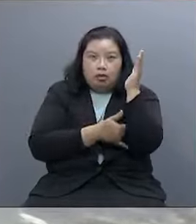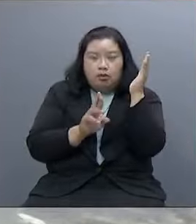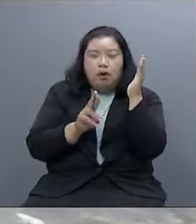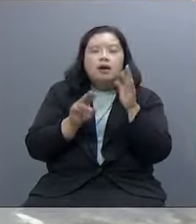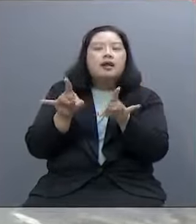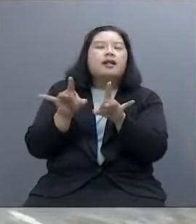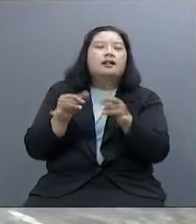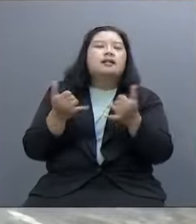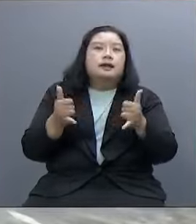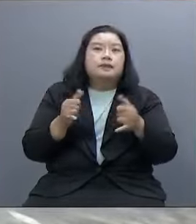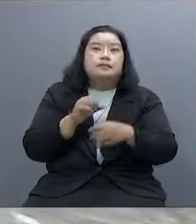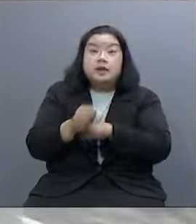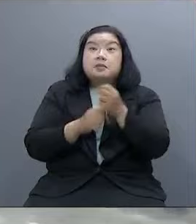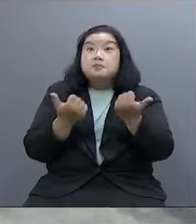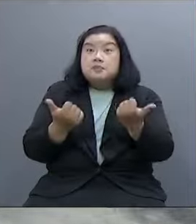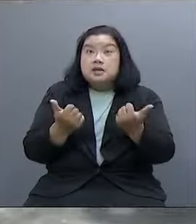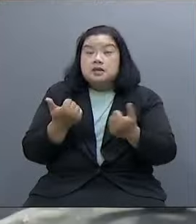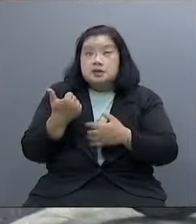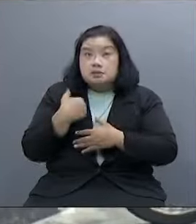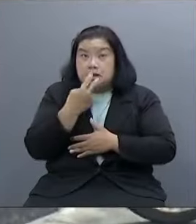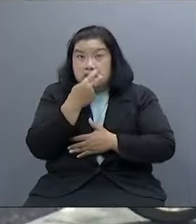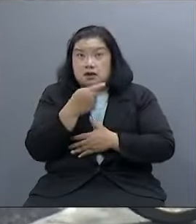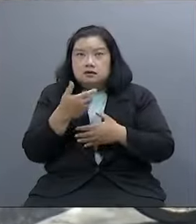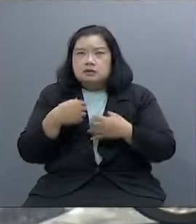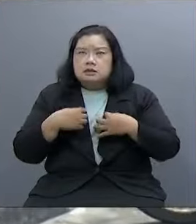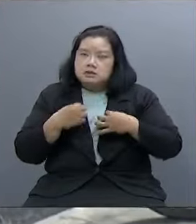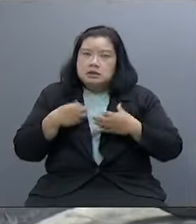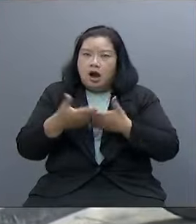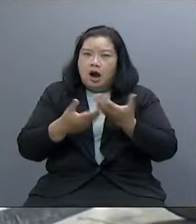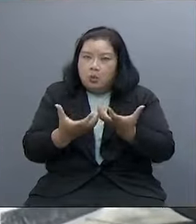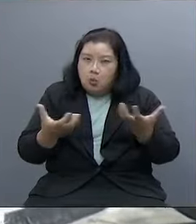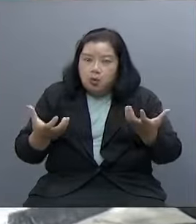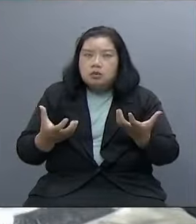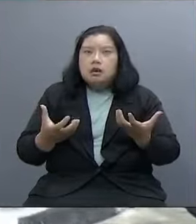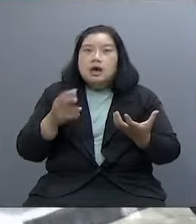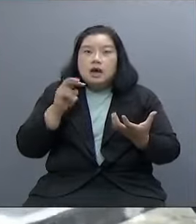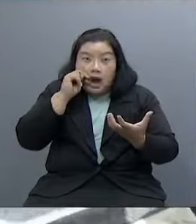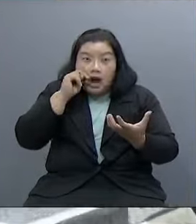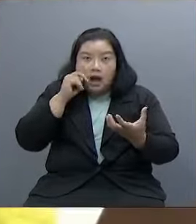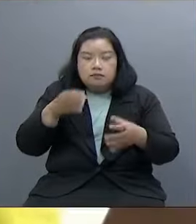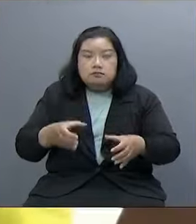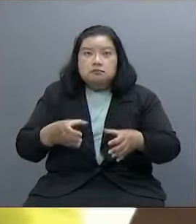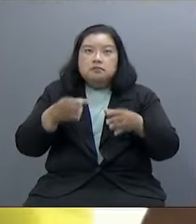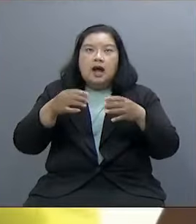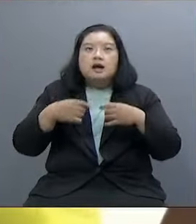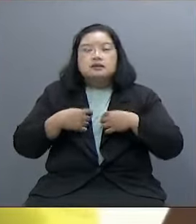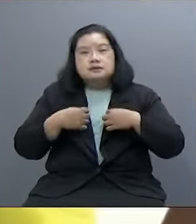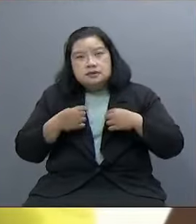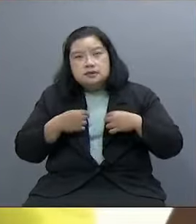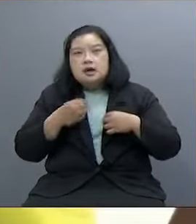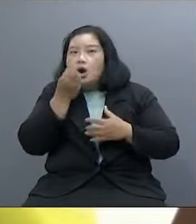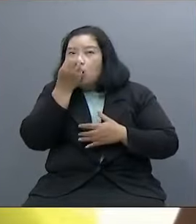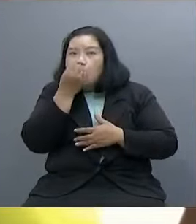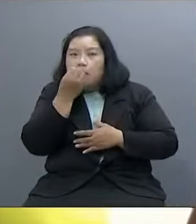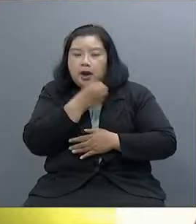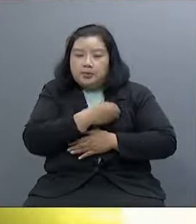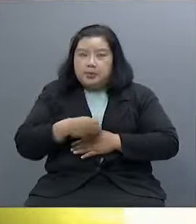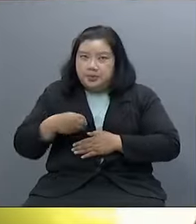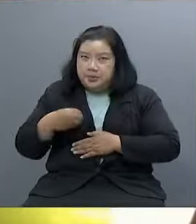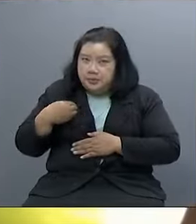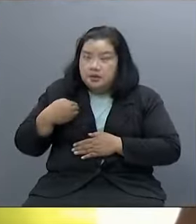ค้าปีนี้คุณผู้ชมของขายดีมากๆนอกจากอุปกรณ์การเล่นน้ำคือเสื้อลายดอกค่ะเจ้าของร้านขายเสื้อผ้าในพื้น